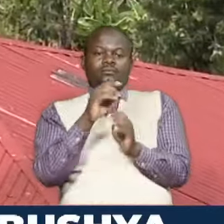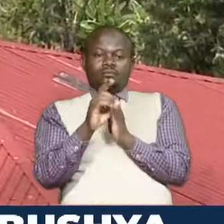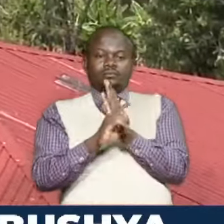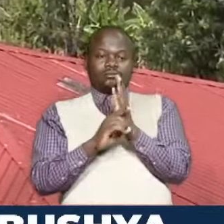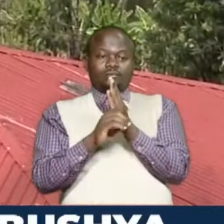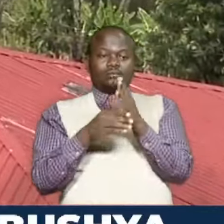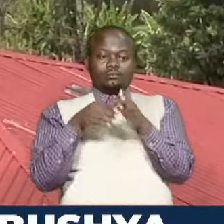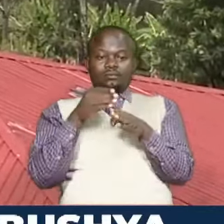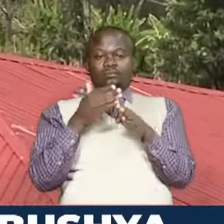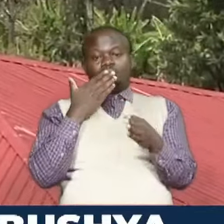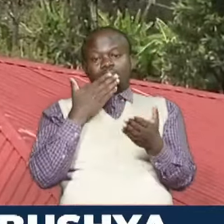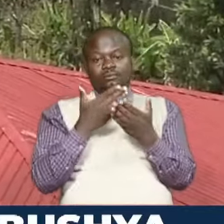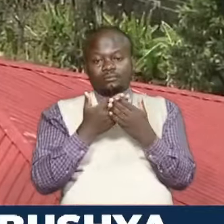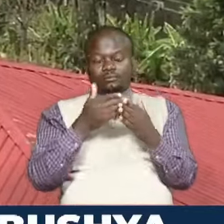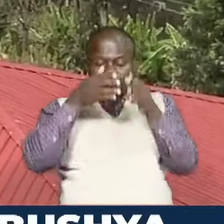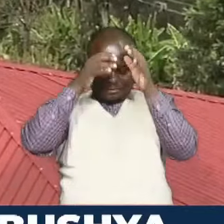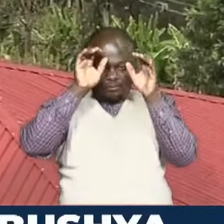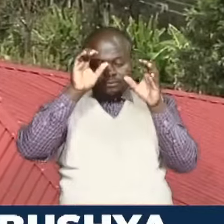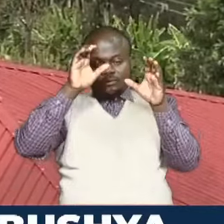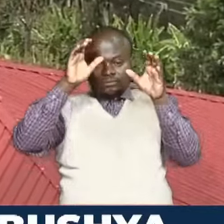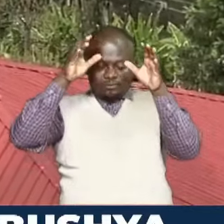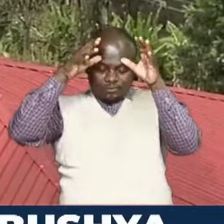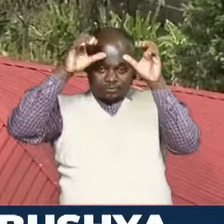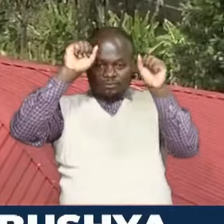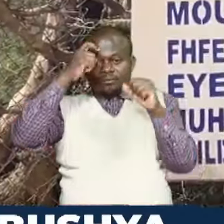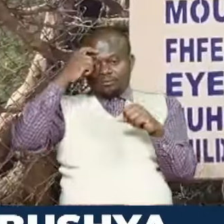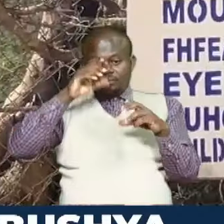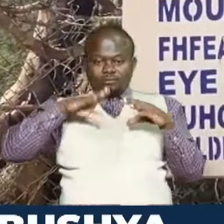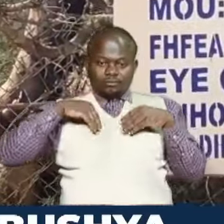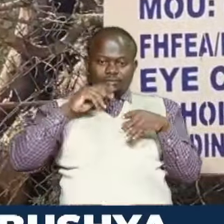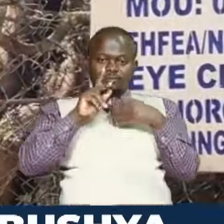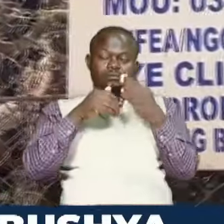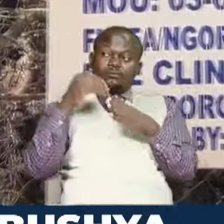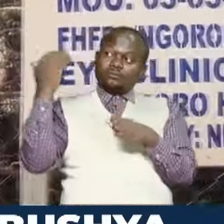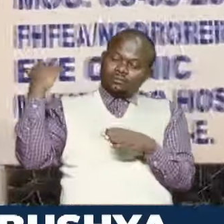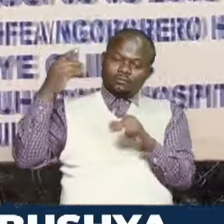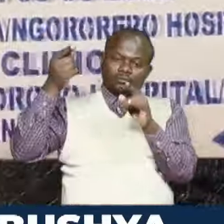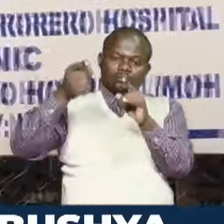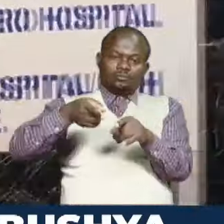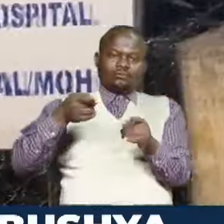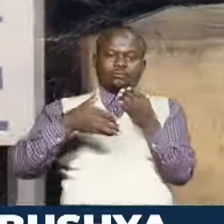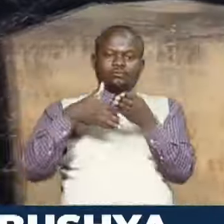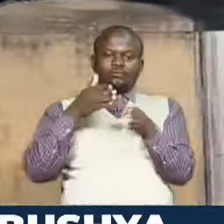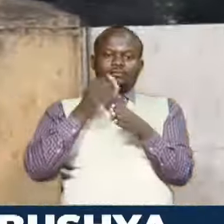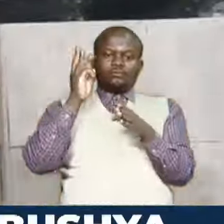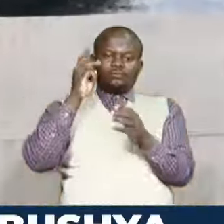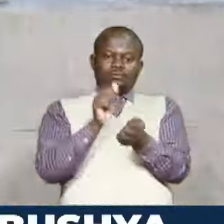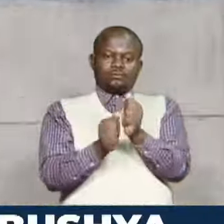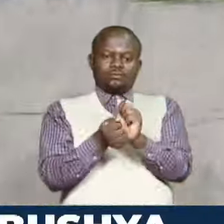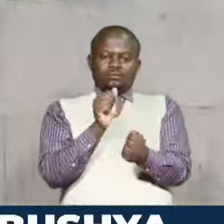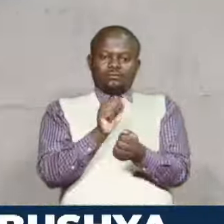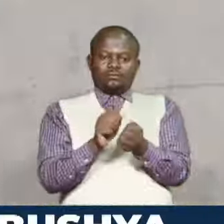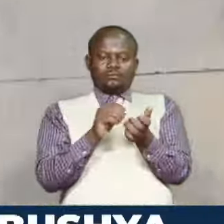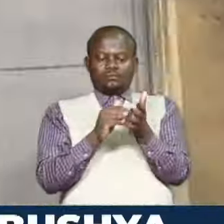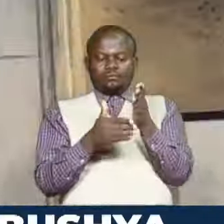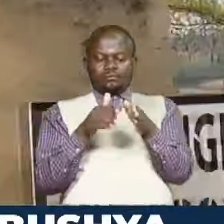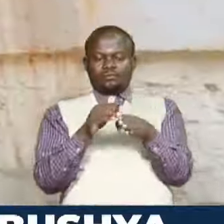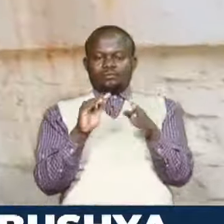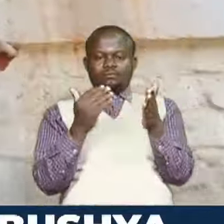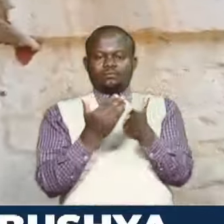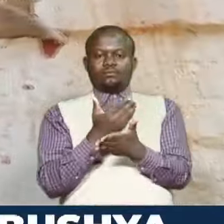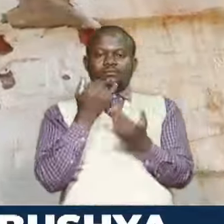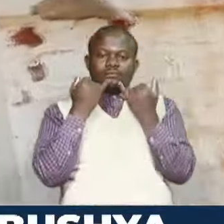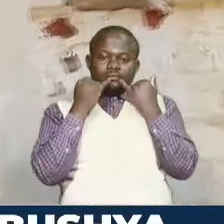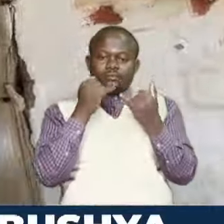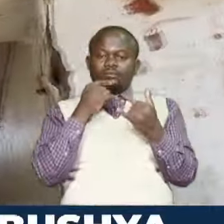umukuru w'igihugu yabyemerera abaturage ubwo aheruka muri ibi bice izi nyubako zabyo zizashyirwa hasi hazamurwe inshya amakuru akaba avuga